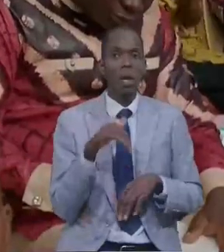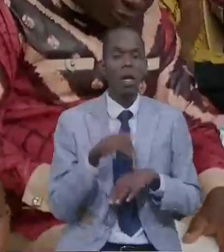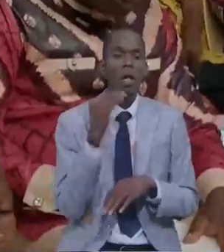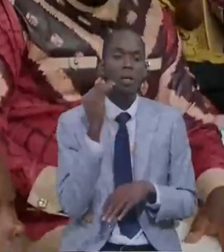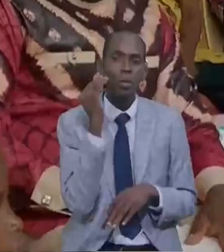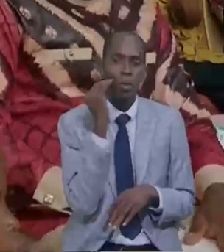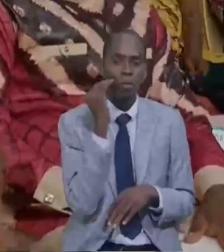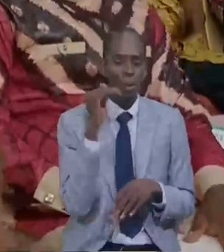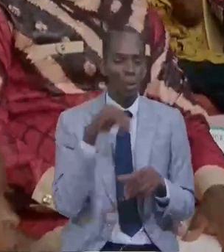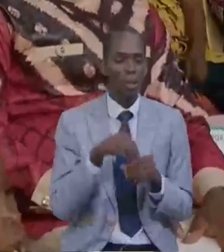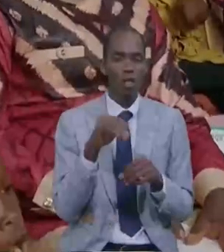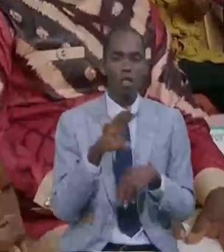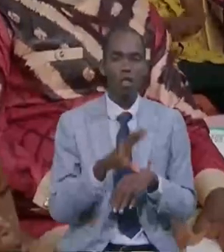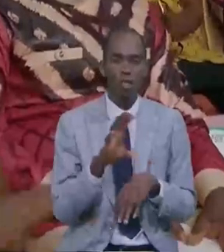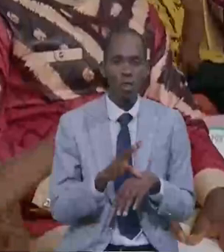vous êtes,